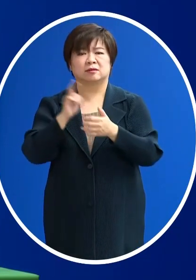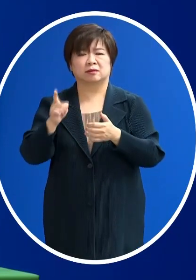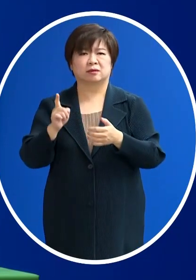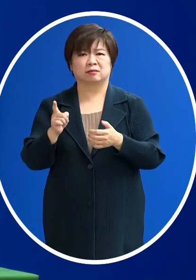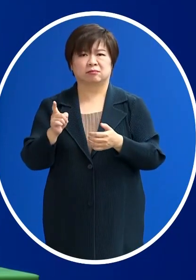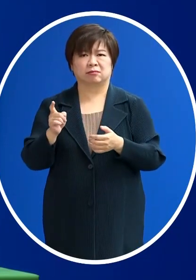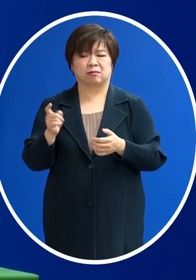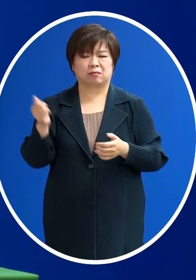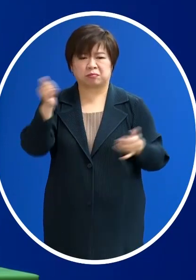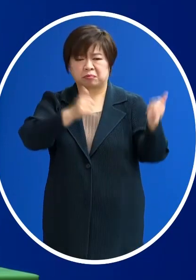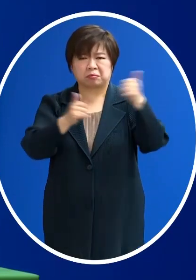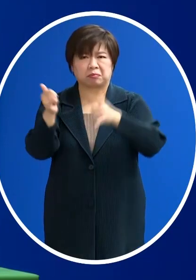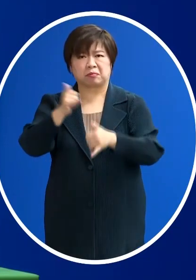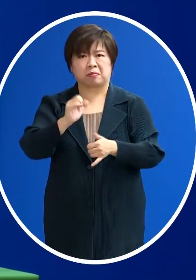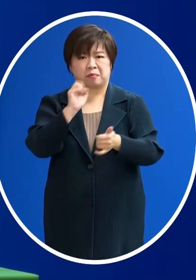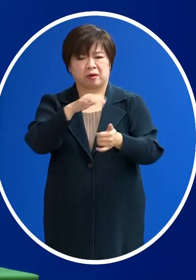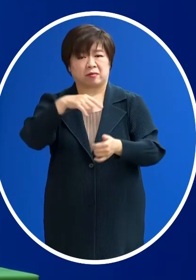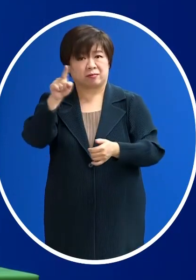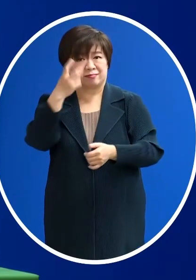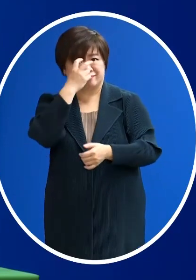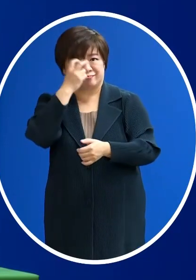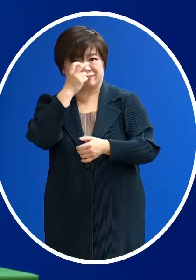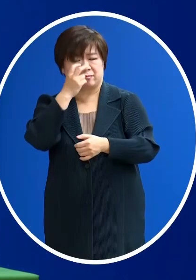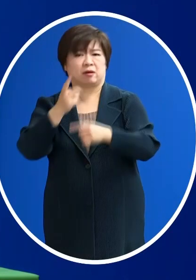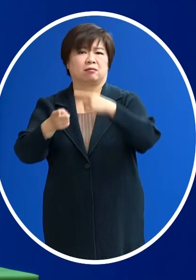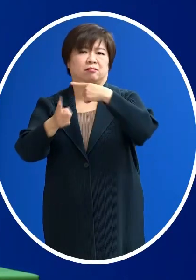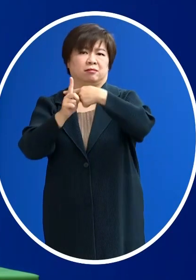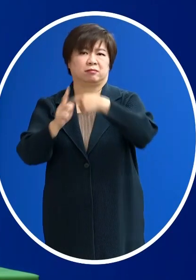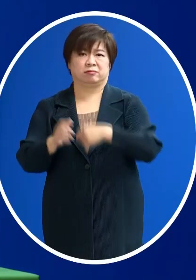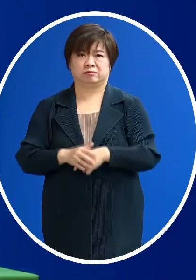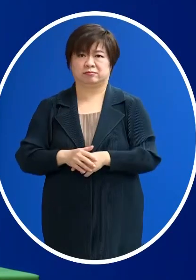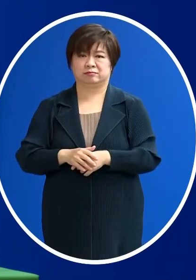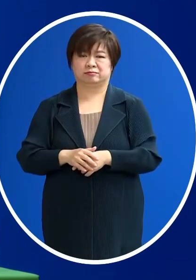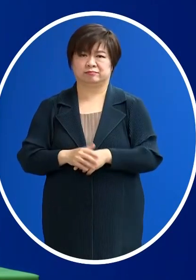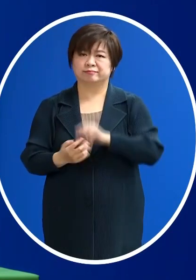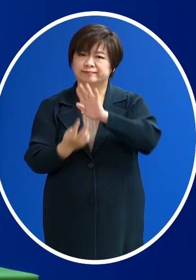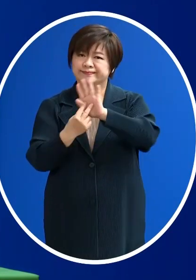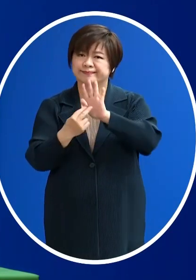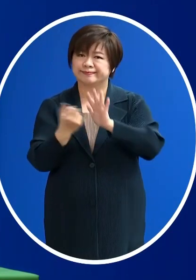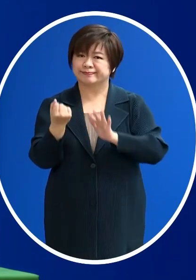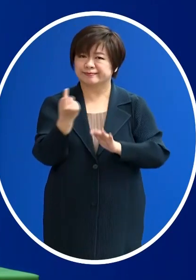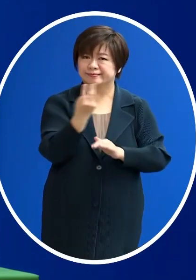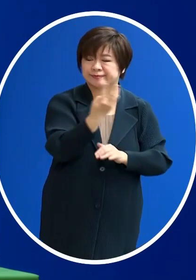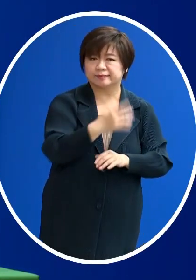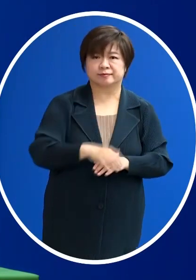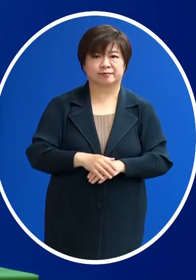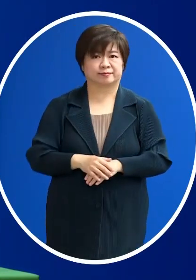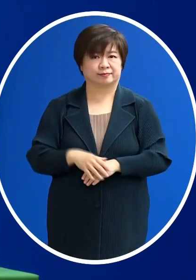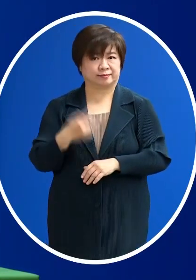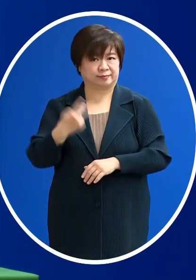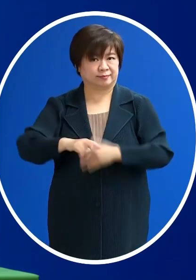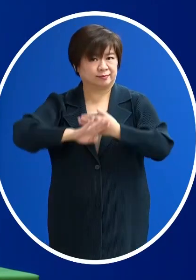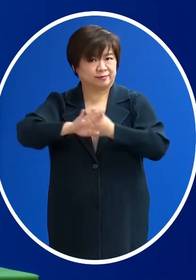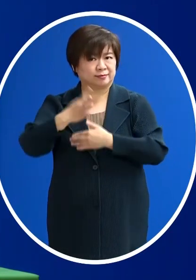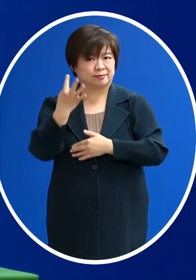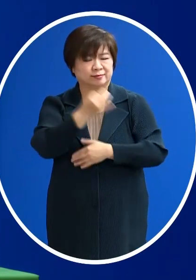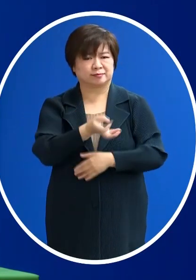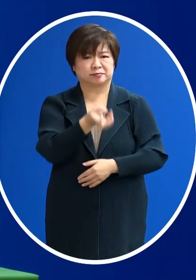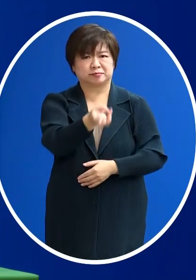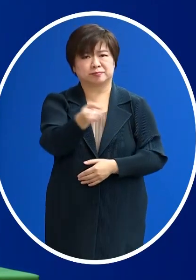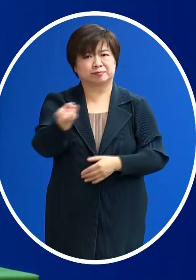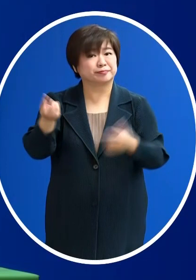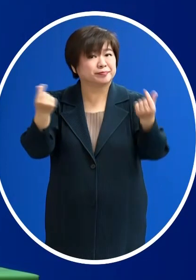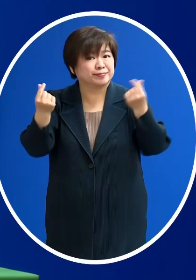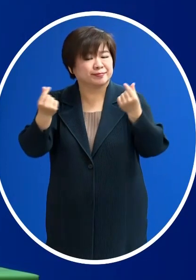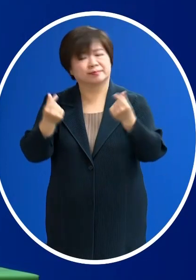通知到去采检阳性的也有，所以目前大概是这几条。那相对来讲，就是说还有另外几个零星的，比如说